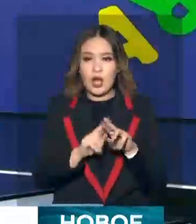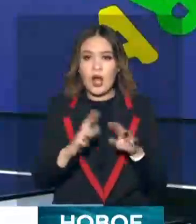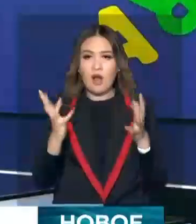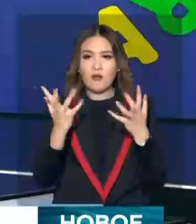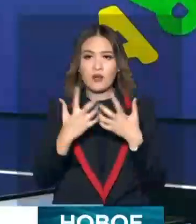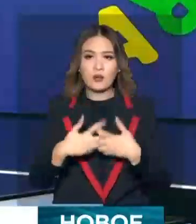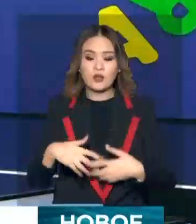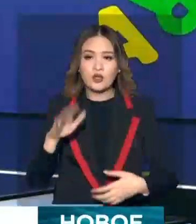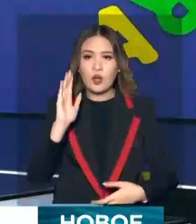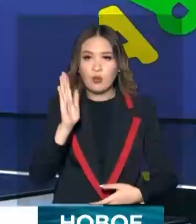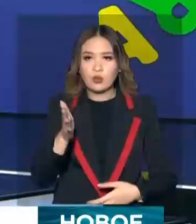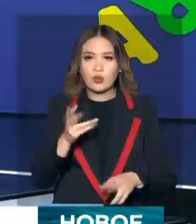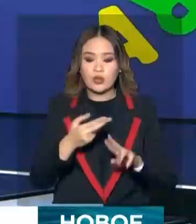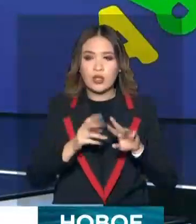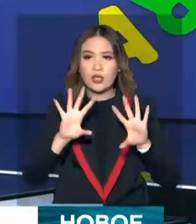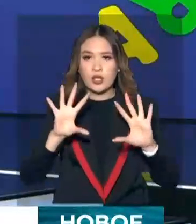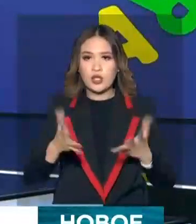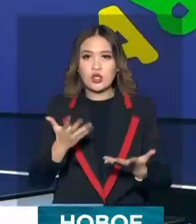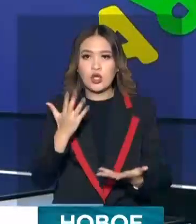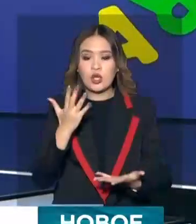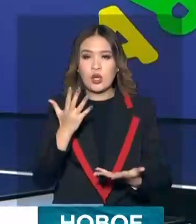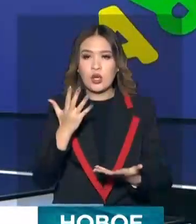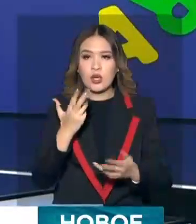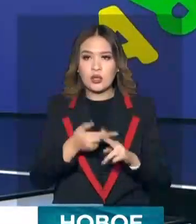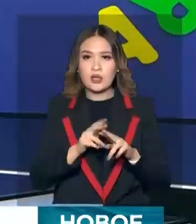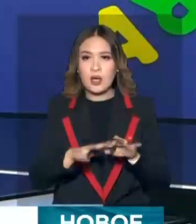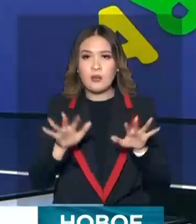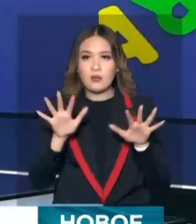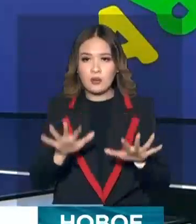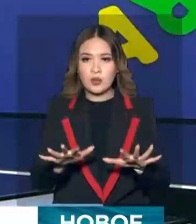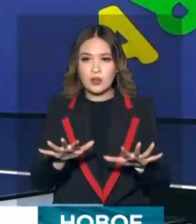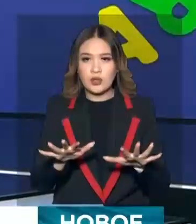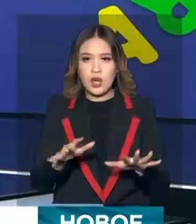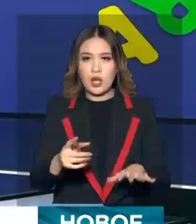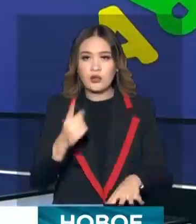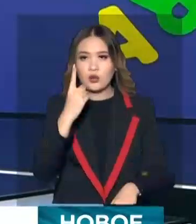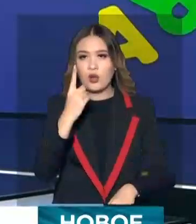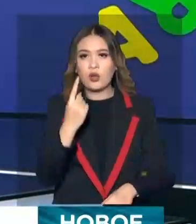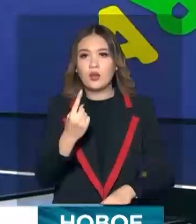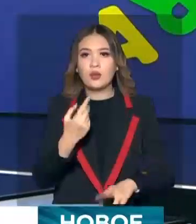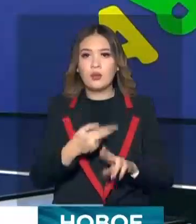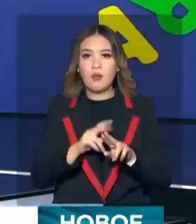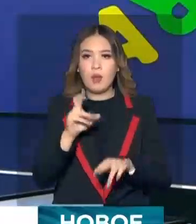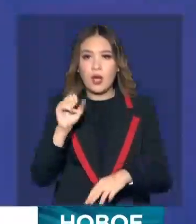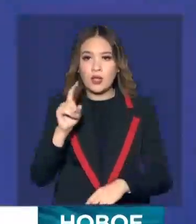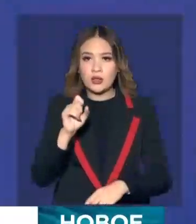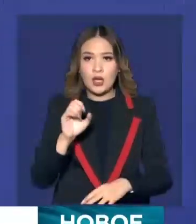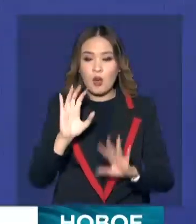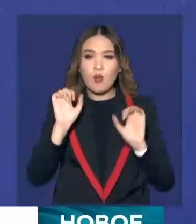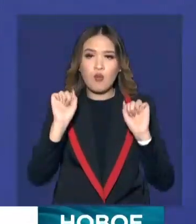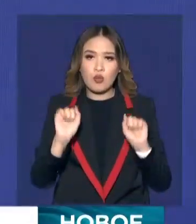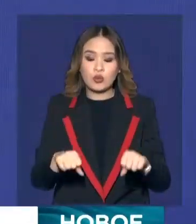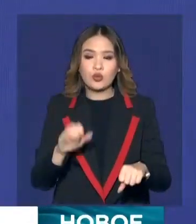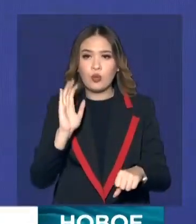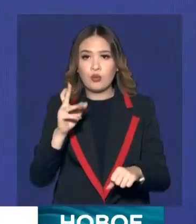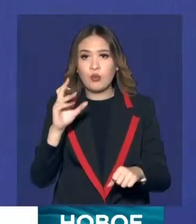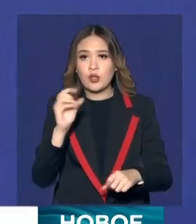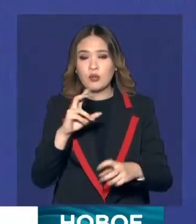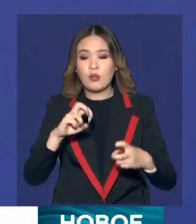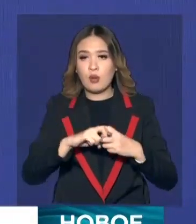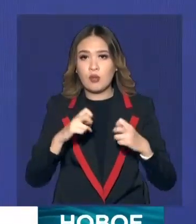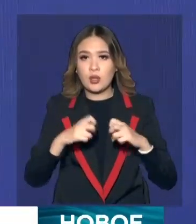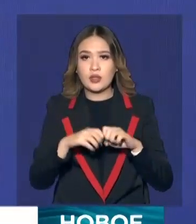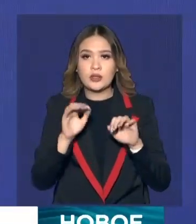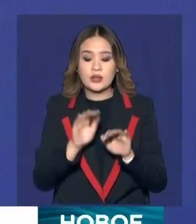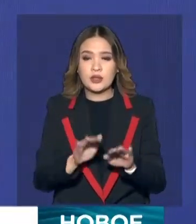автоматически, если, значит, это будет, вот эти данные все будут в одной единственной базе, тогда, значит, можно будет без проблем исключать